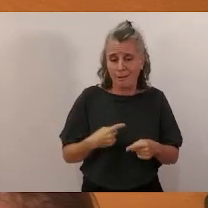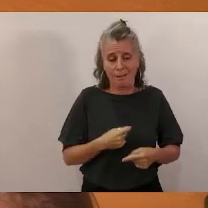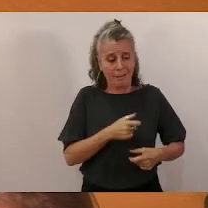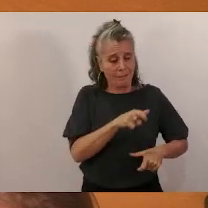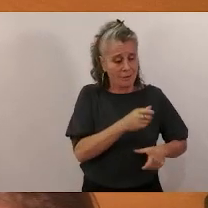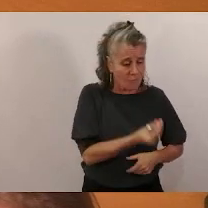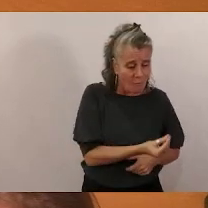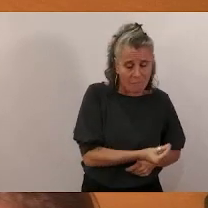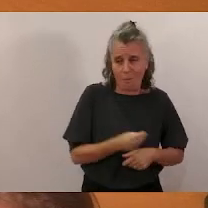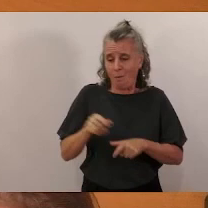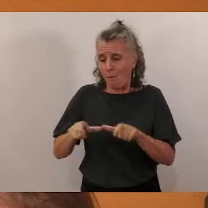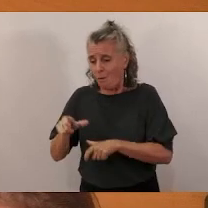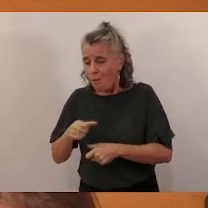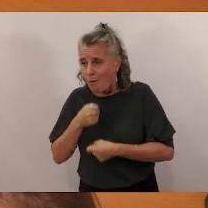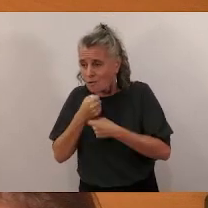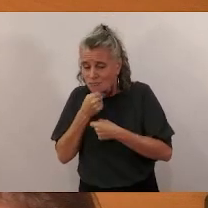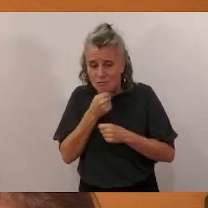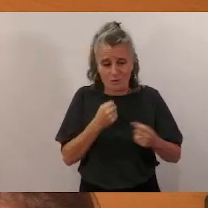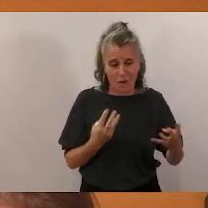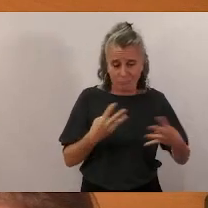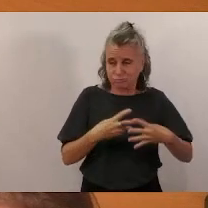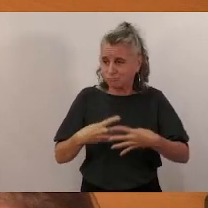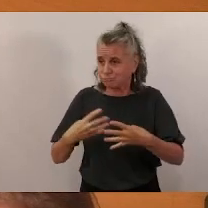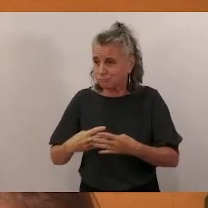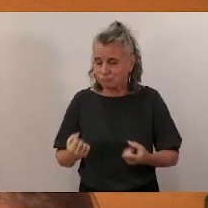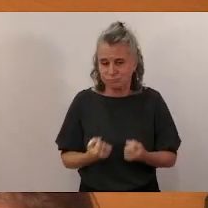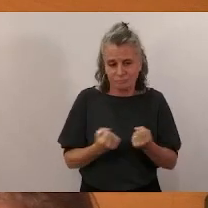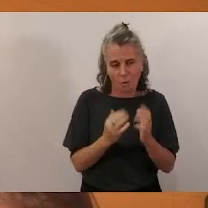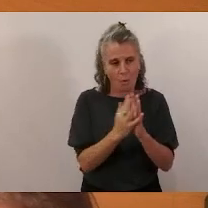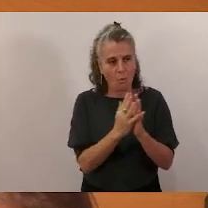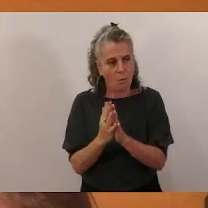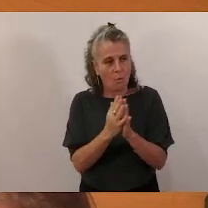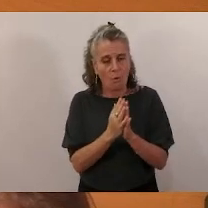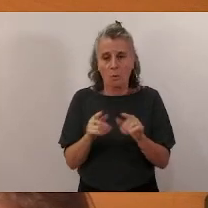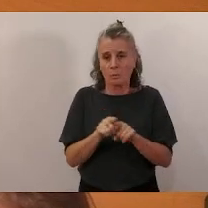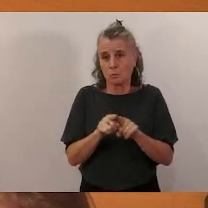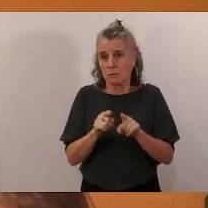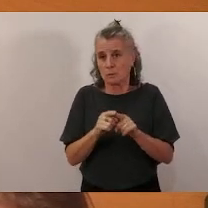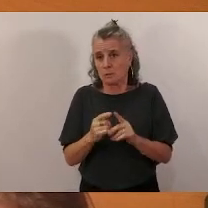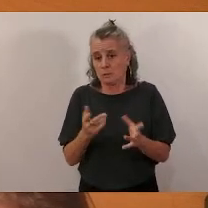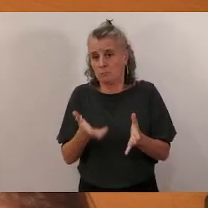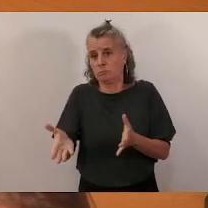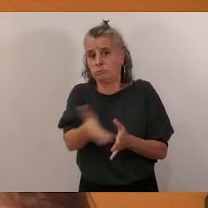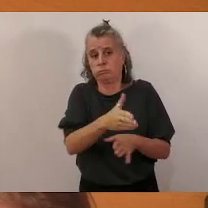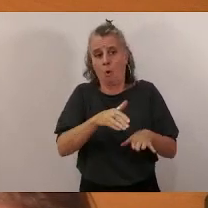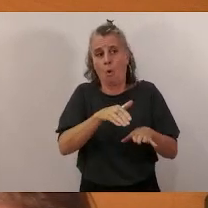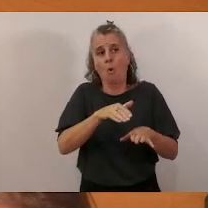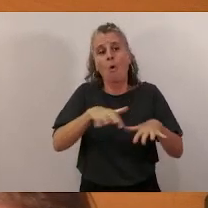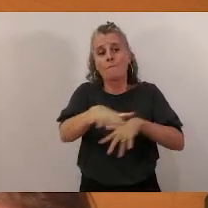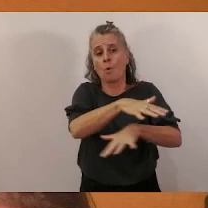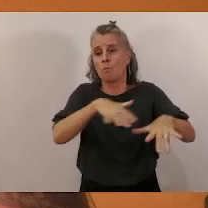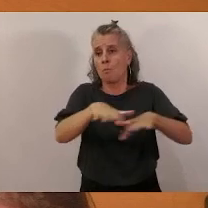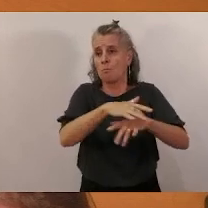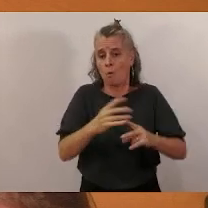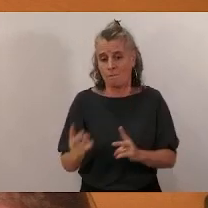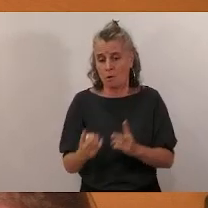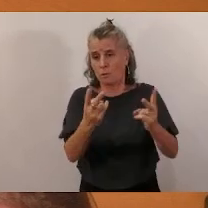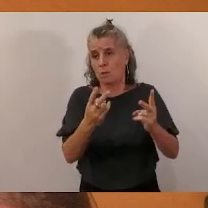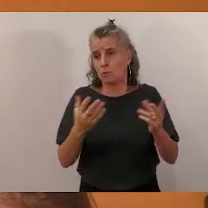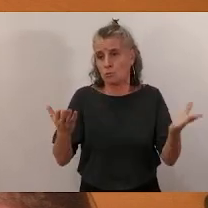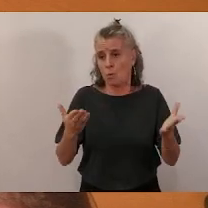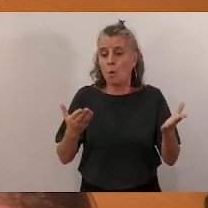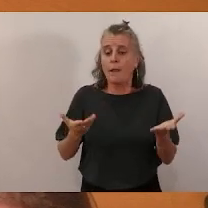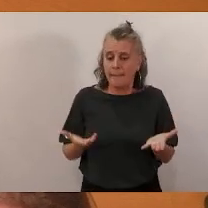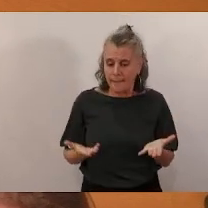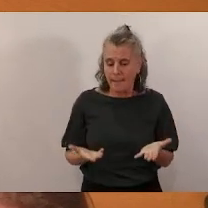animations multi-activités, la valorisation et l'intégration par l'environnement. Et cette deuxième répartition porte sur